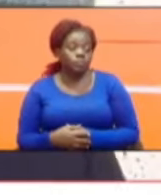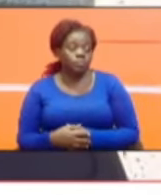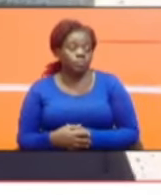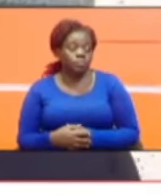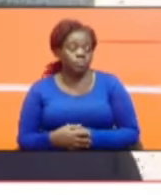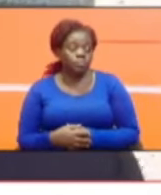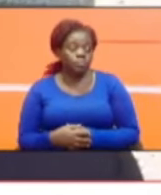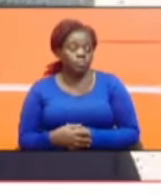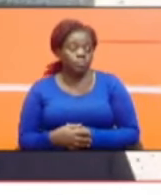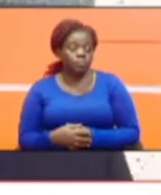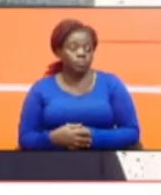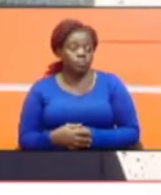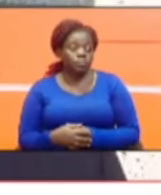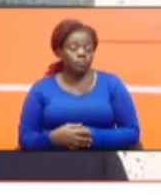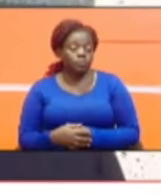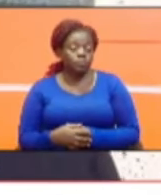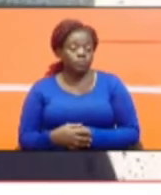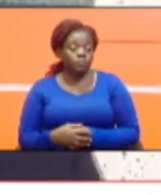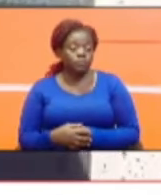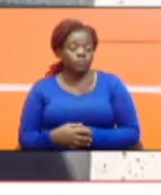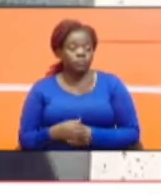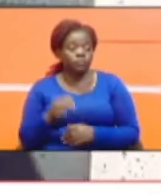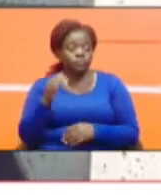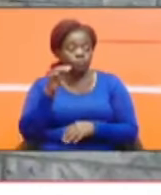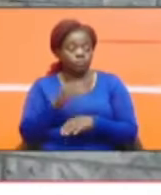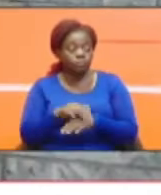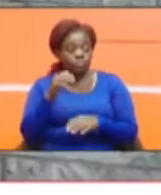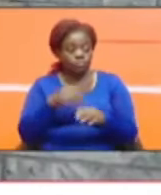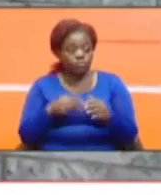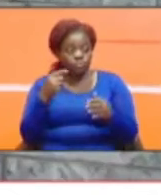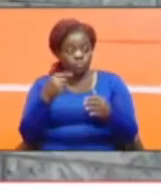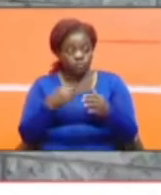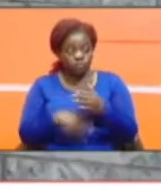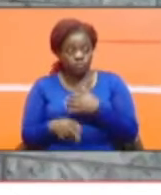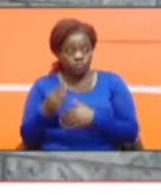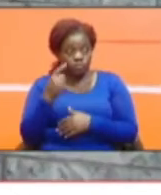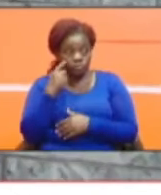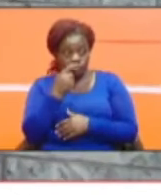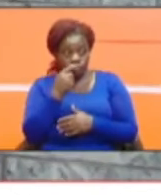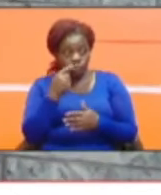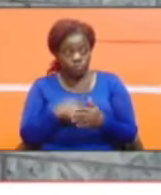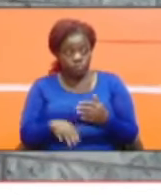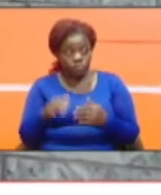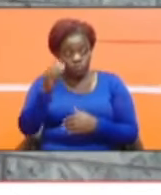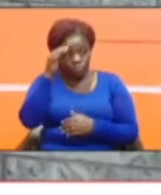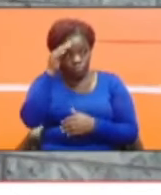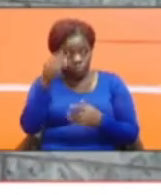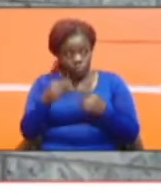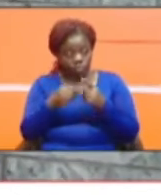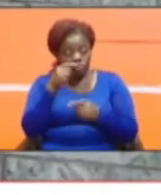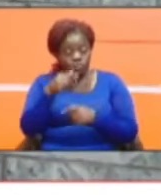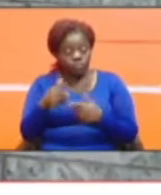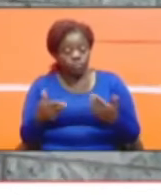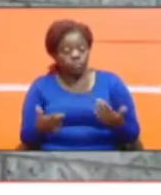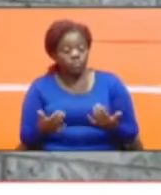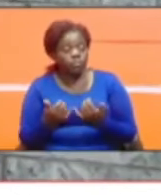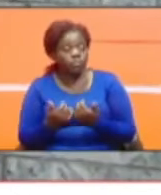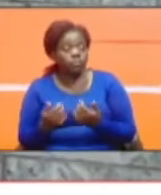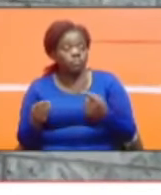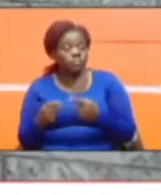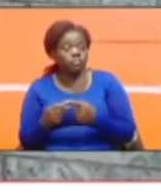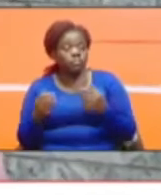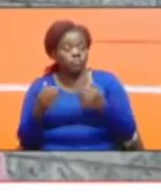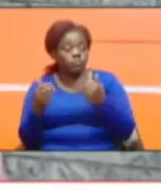Mu lujunzu ge tuwadde gavumenti there is much more than meets the eye. Kati tukyali ku kyabasirikale kutta bakyala baabwe